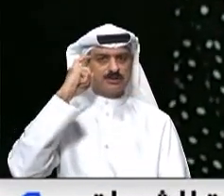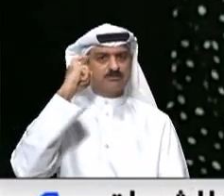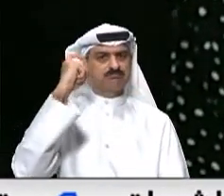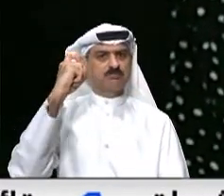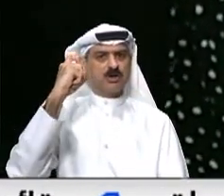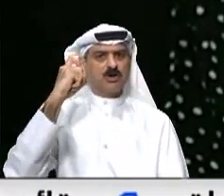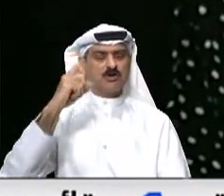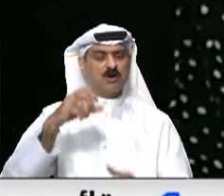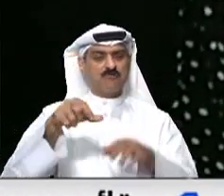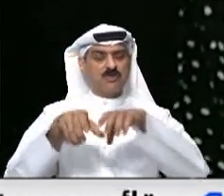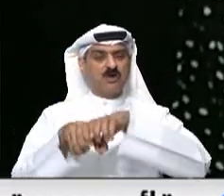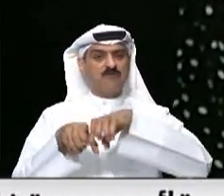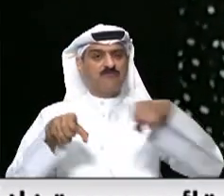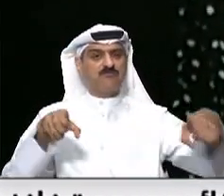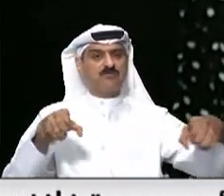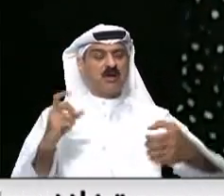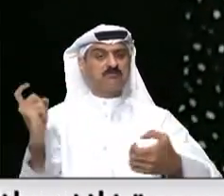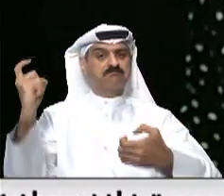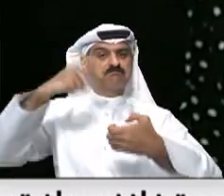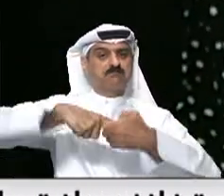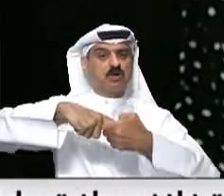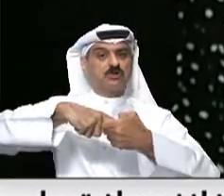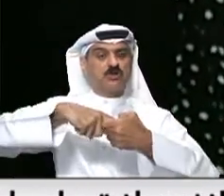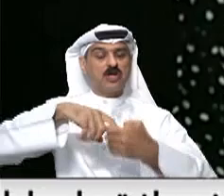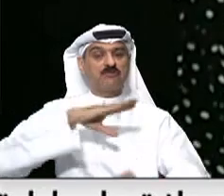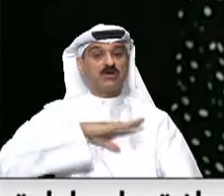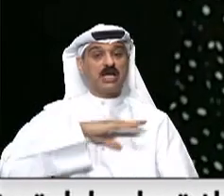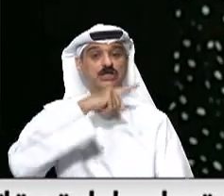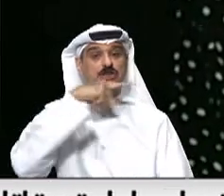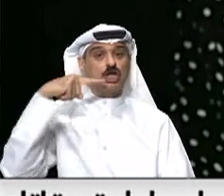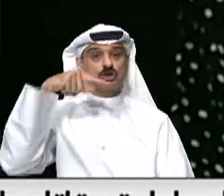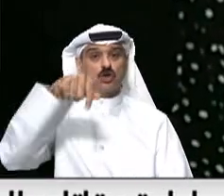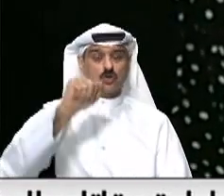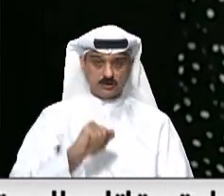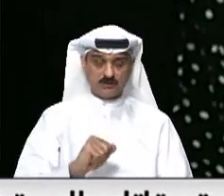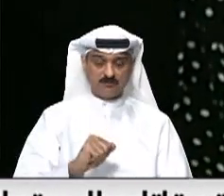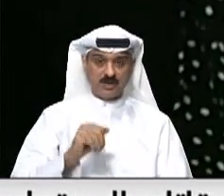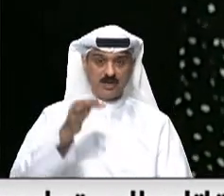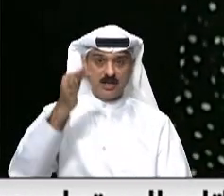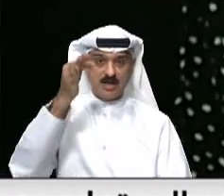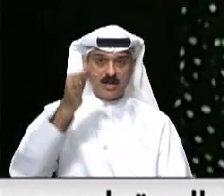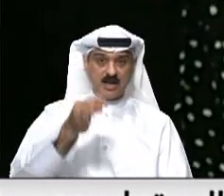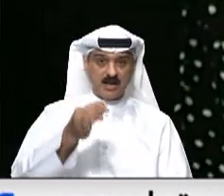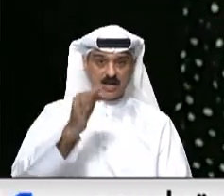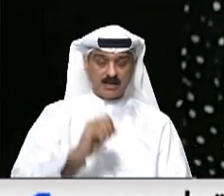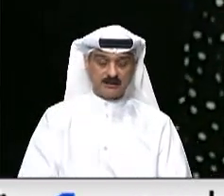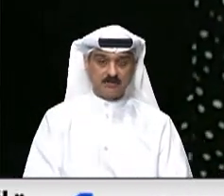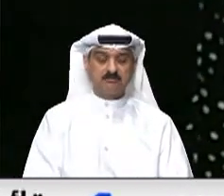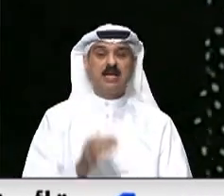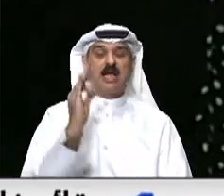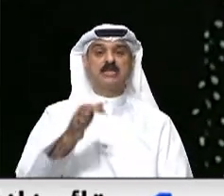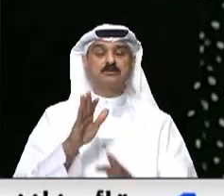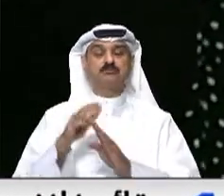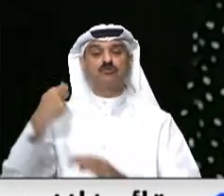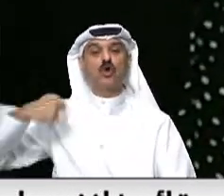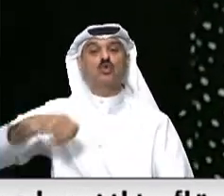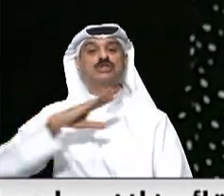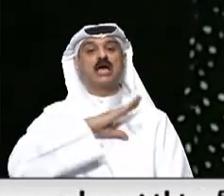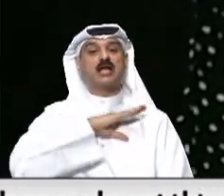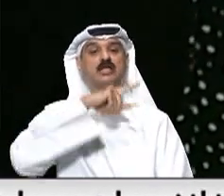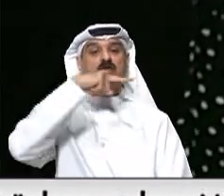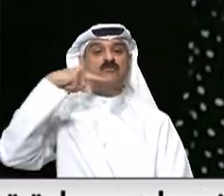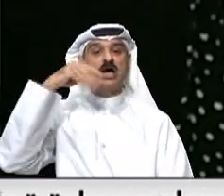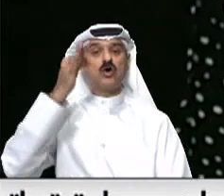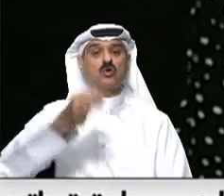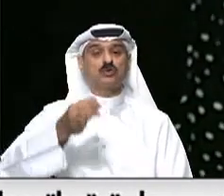قوات النظام أو قوات الدفاع الروسية، هو أراد أن يكون